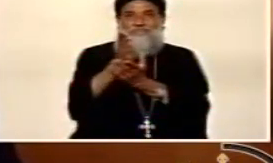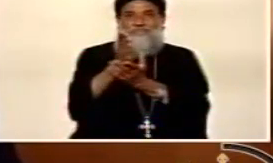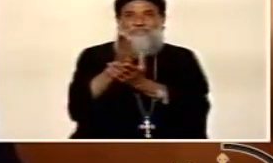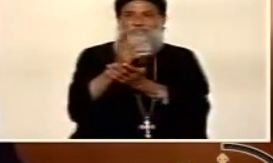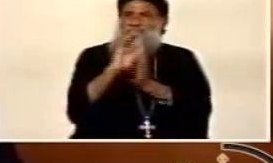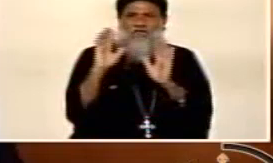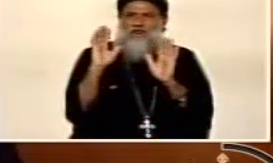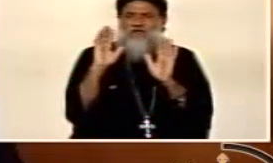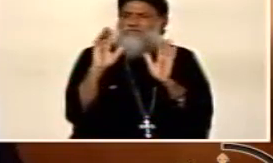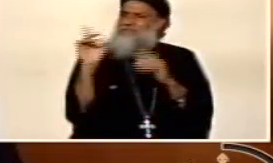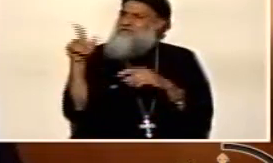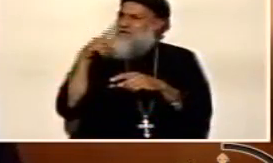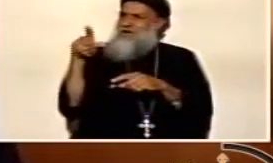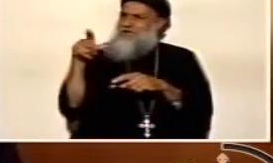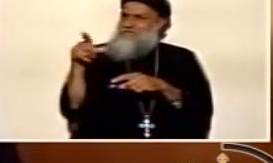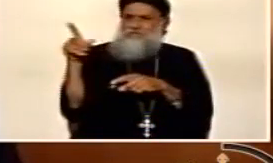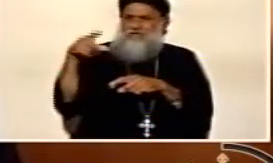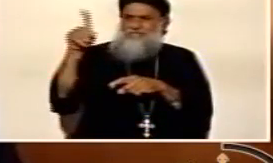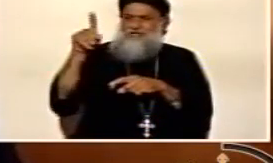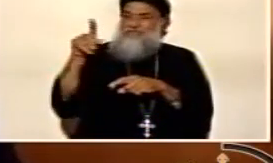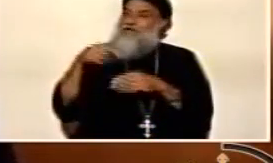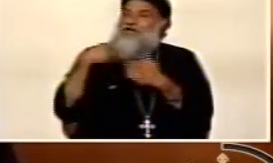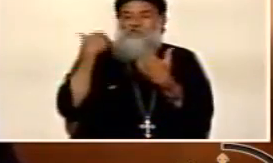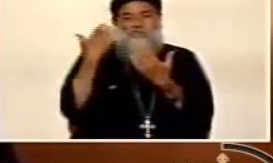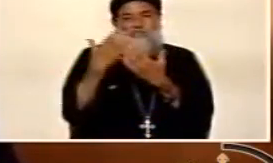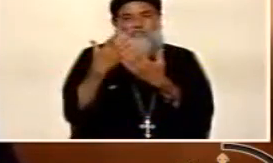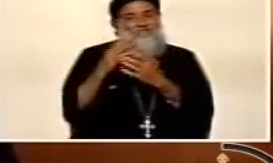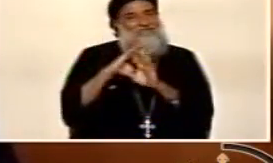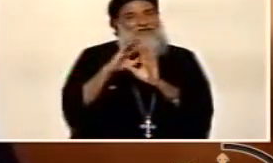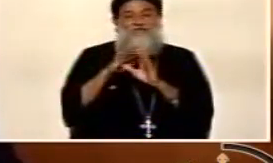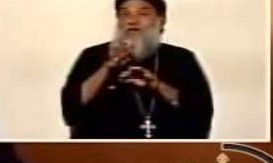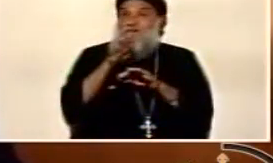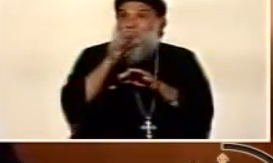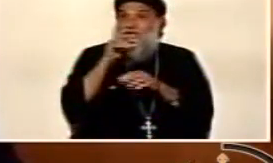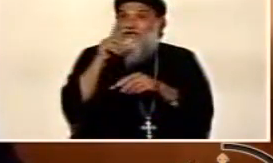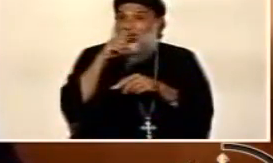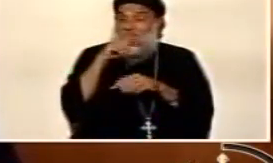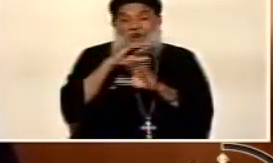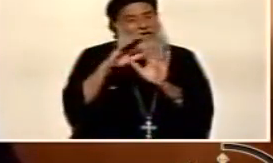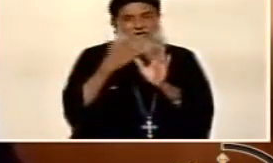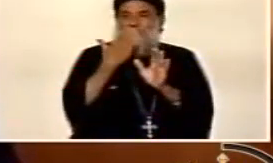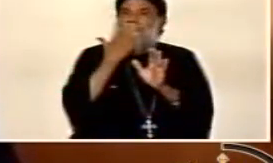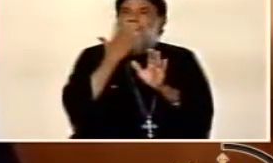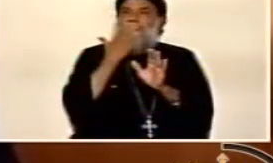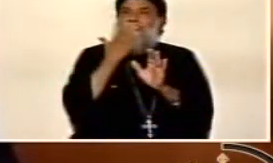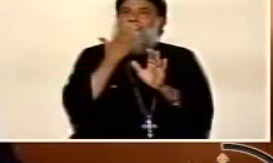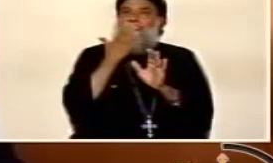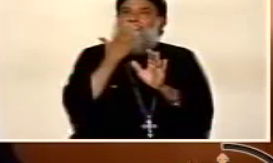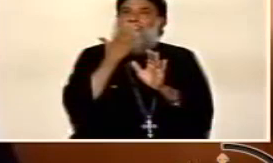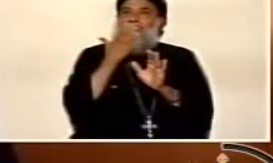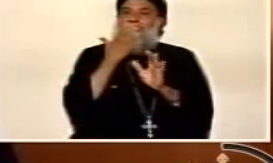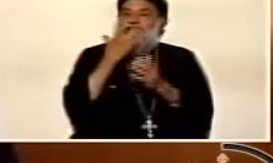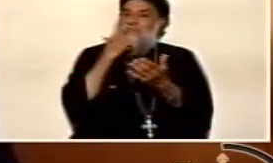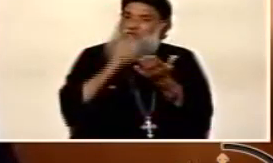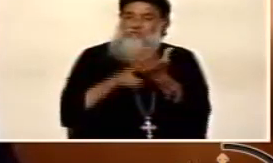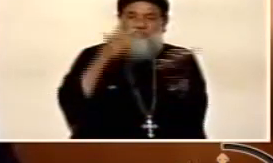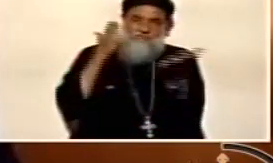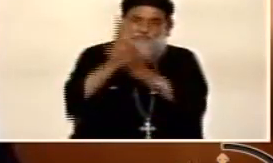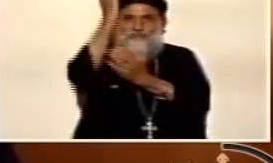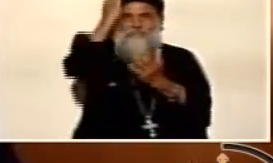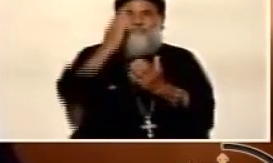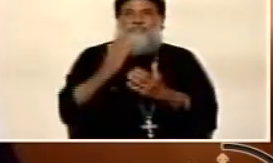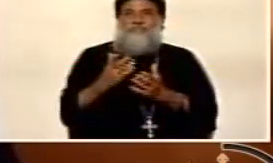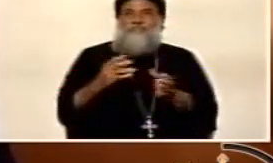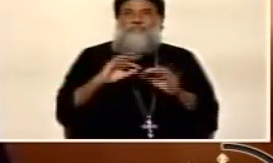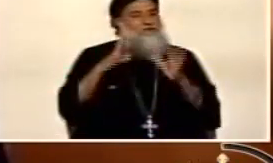ناس ما تقبلش كلمة الحق وتقوم على الكاهن أو الأسقف أو واتيفر اللي بيقول كلمة الحق،